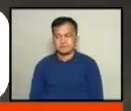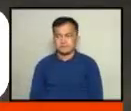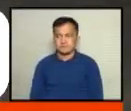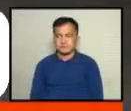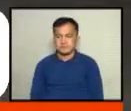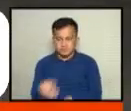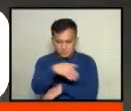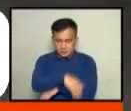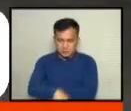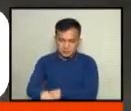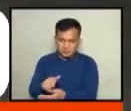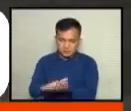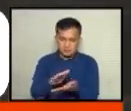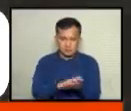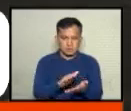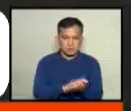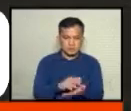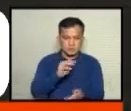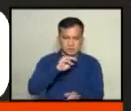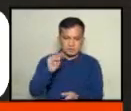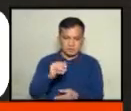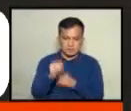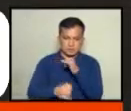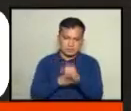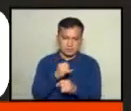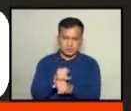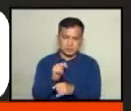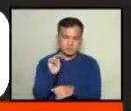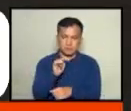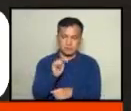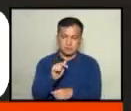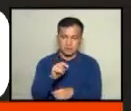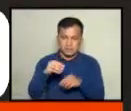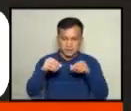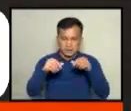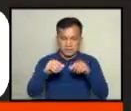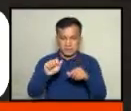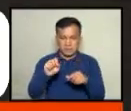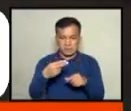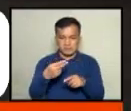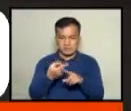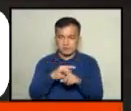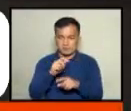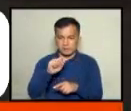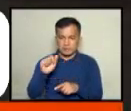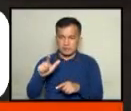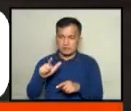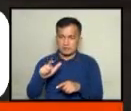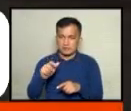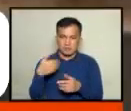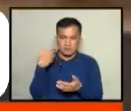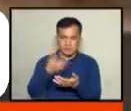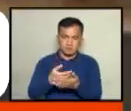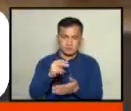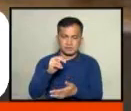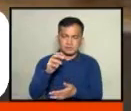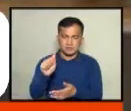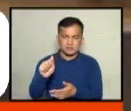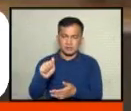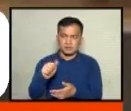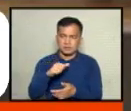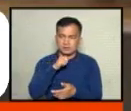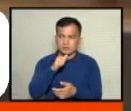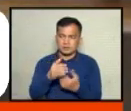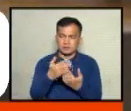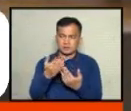Magdamag na nilinis ng mga kawani ng Manila International Airport Authority ang abo mula sa Bulkang Taal na umabot sa Naiya. Hindi raw ito